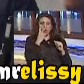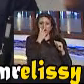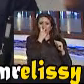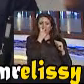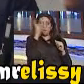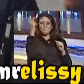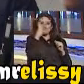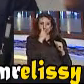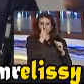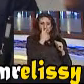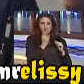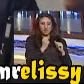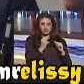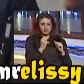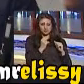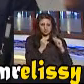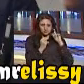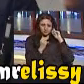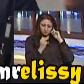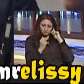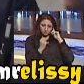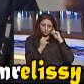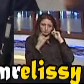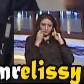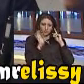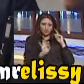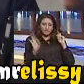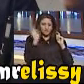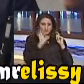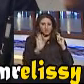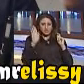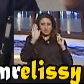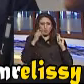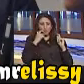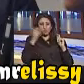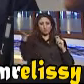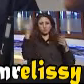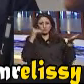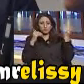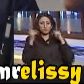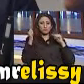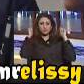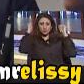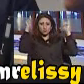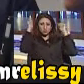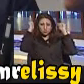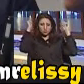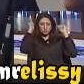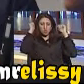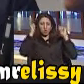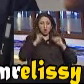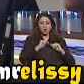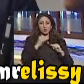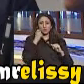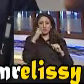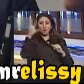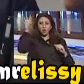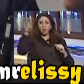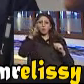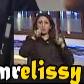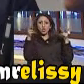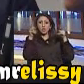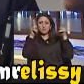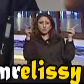شعار كش ملك، وعلى الفيسبوك خرجت دعوة لمظاهرات في مناطق مختلفة تحت شعار الطريق